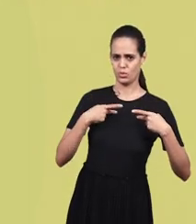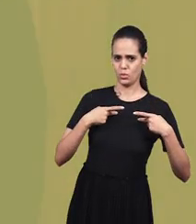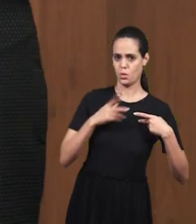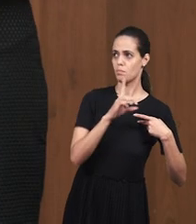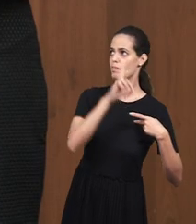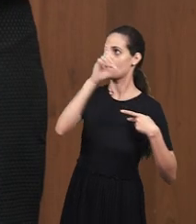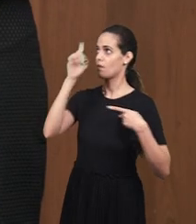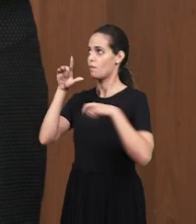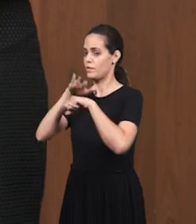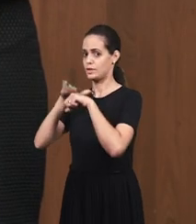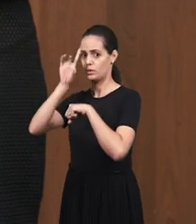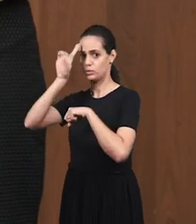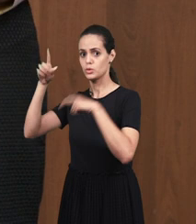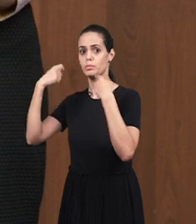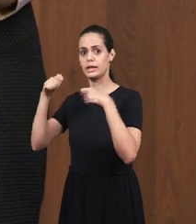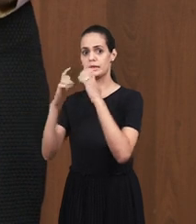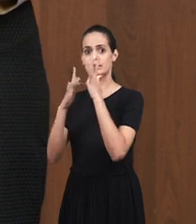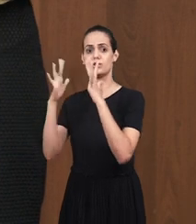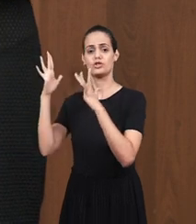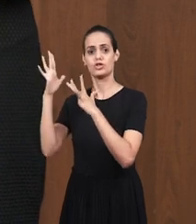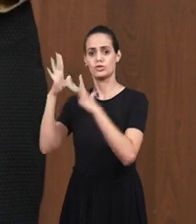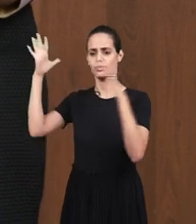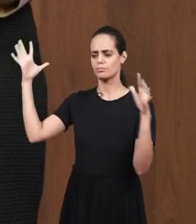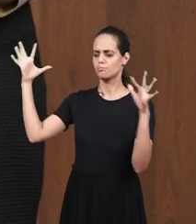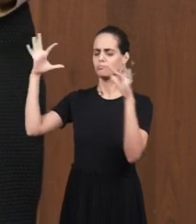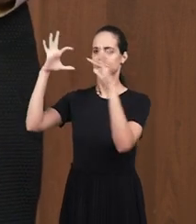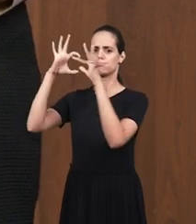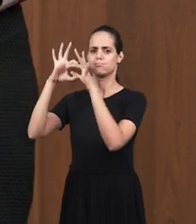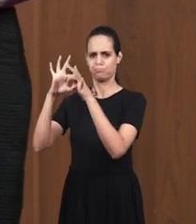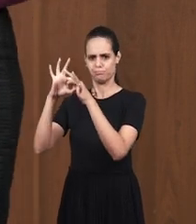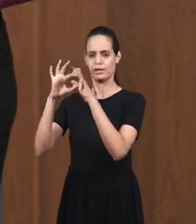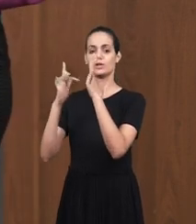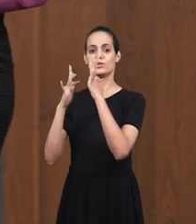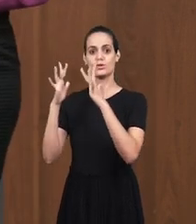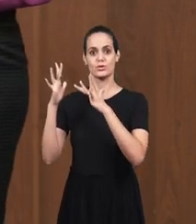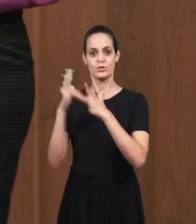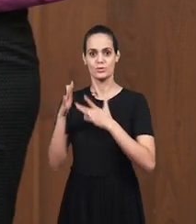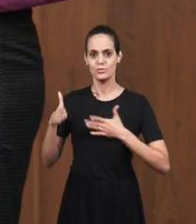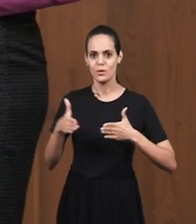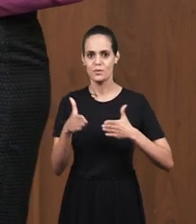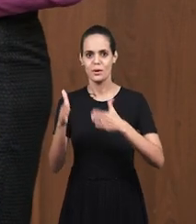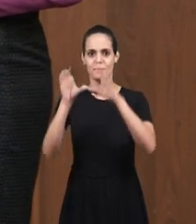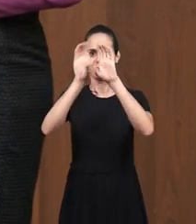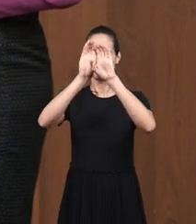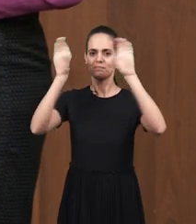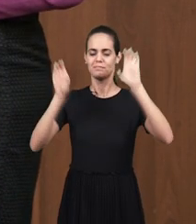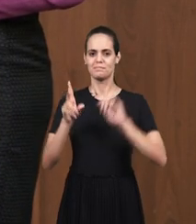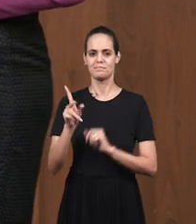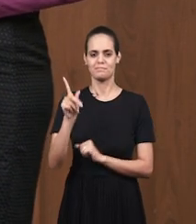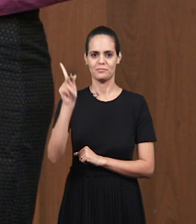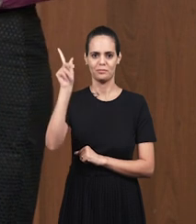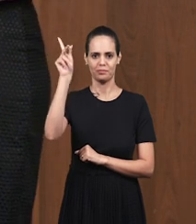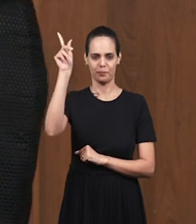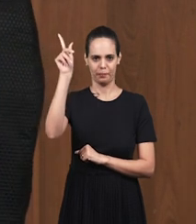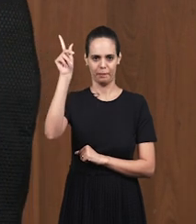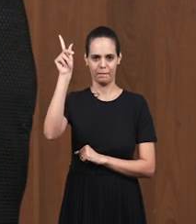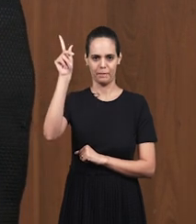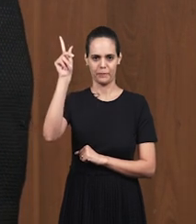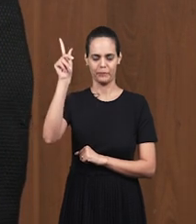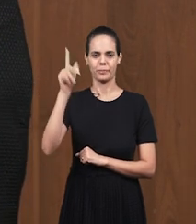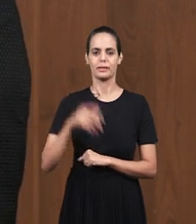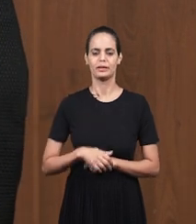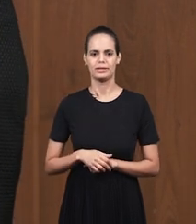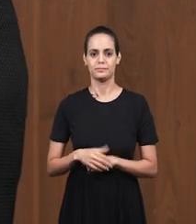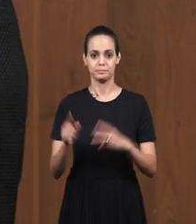moi. Cela signifie que Jésus est le chemin du ciel, de l'éternité. Gloire à Dieu pour cet enseignement.